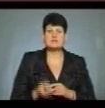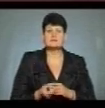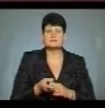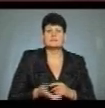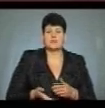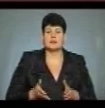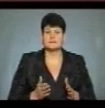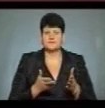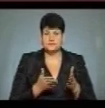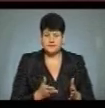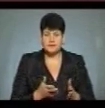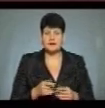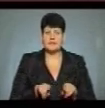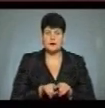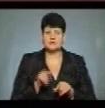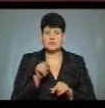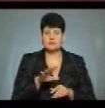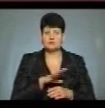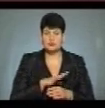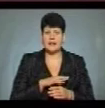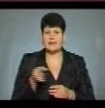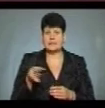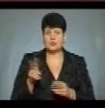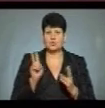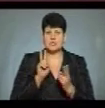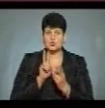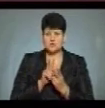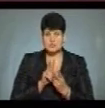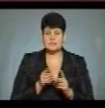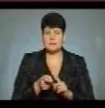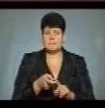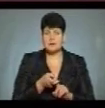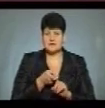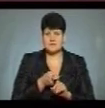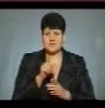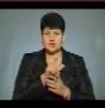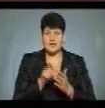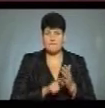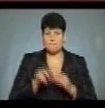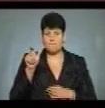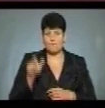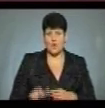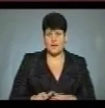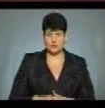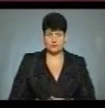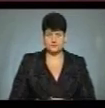заходу Зиновій Кіпибіда. Також там відбулася літературна зустріч, присвячена поету, як це було, Світлана Лазорик